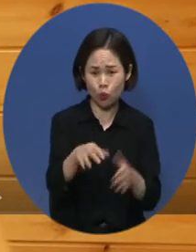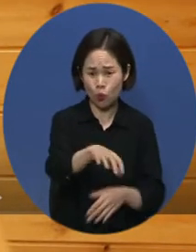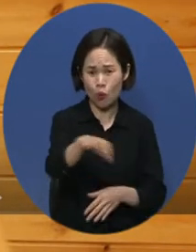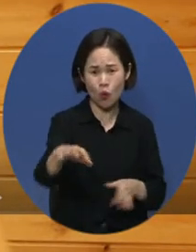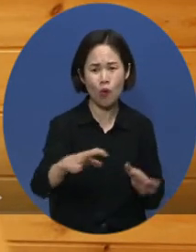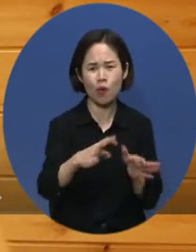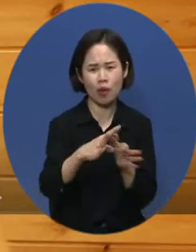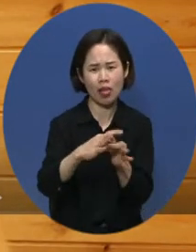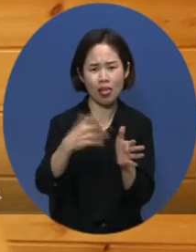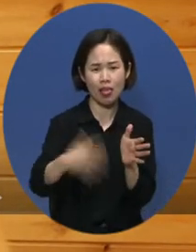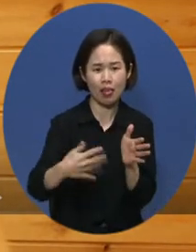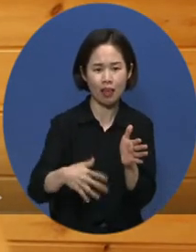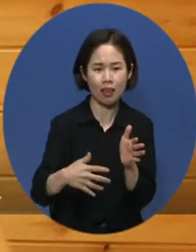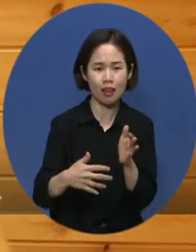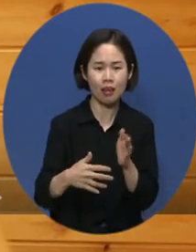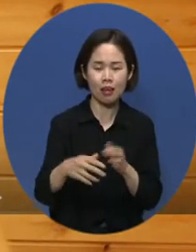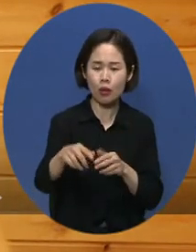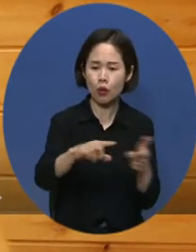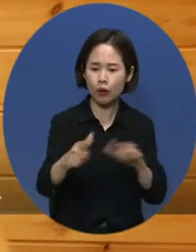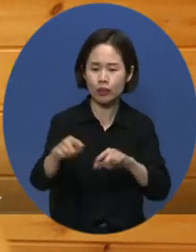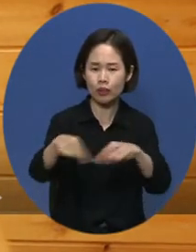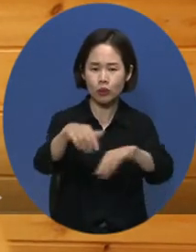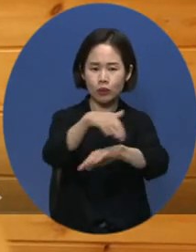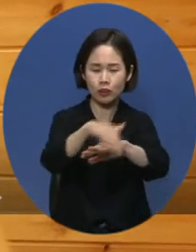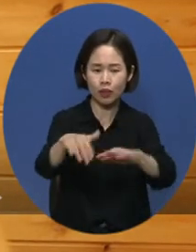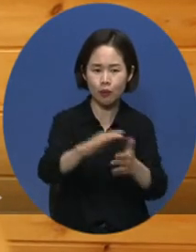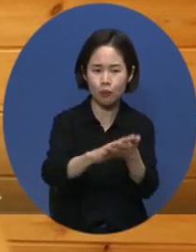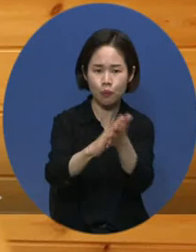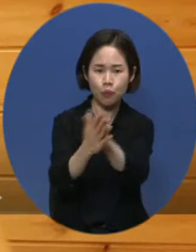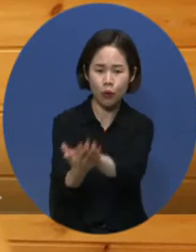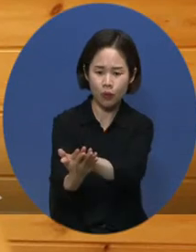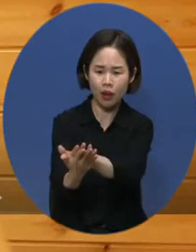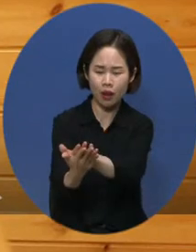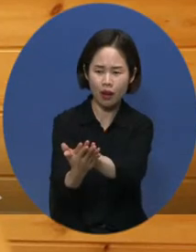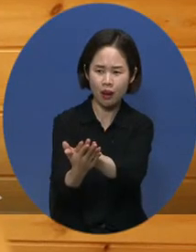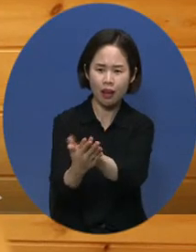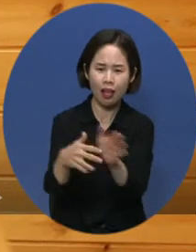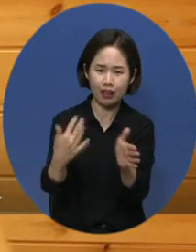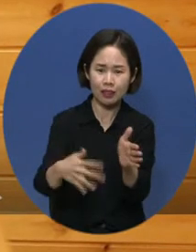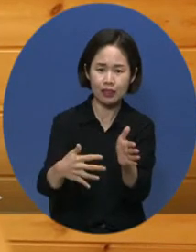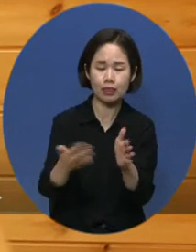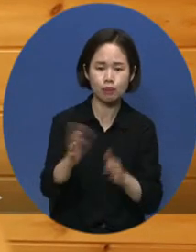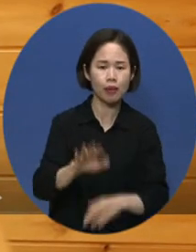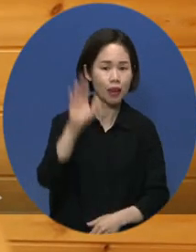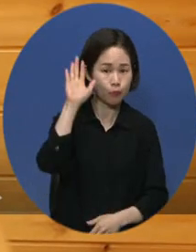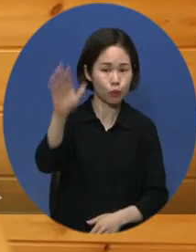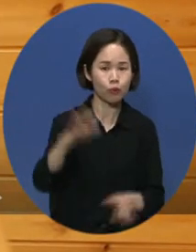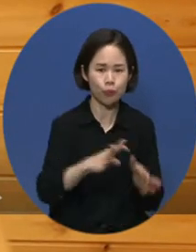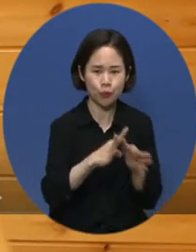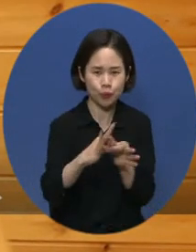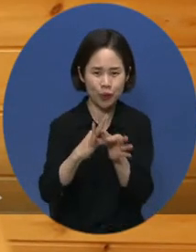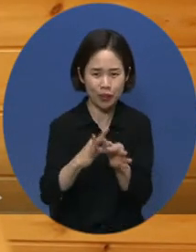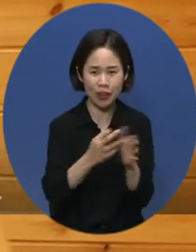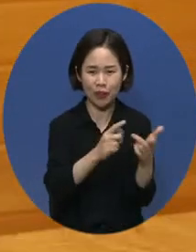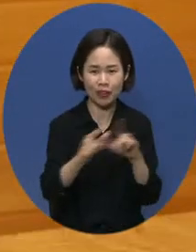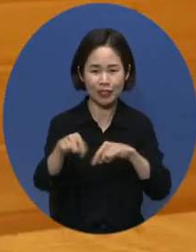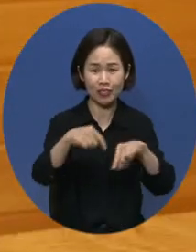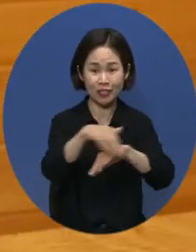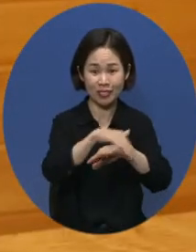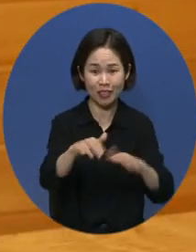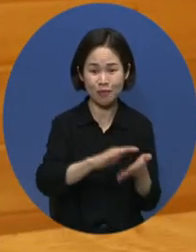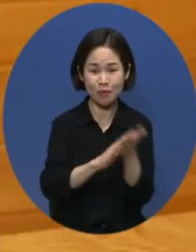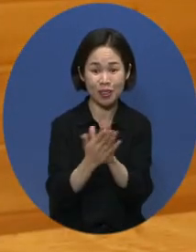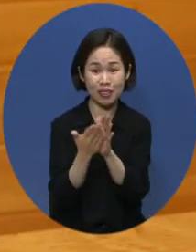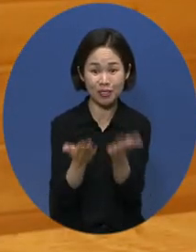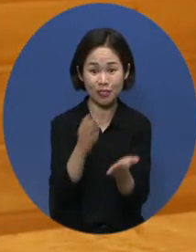쉬운 자료나 여러 가지 정책들을 변화시킬 수 있는 여러 가지들이 함께 만들어졌으면 좋겠다 하는 게 저희들의 생각입니다. 그